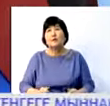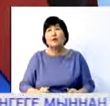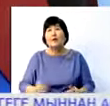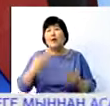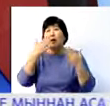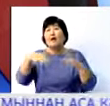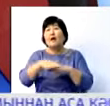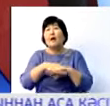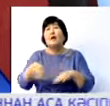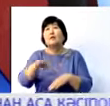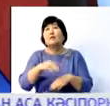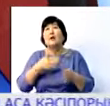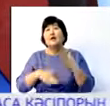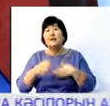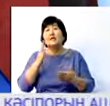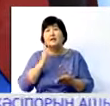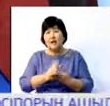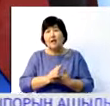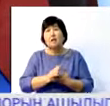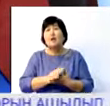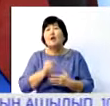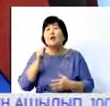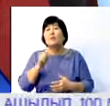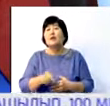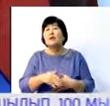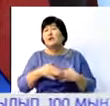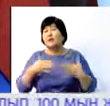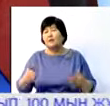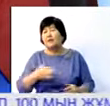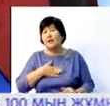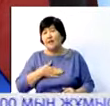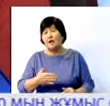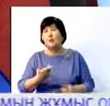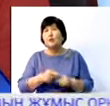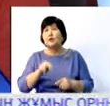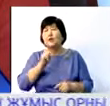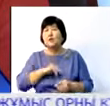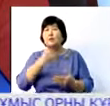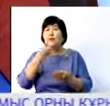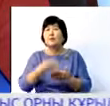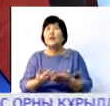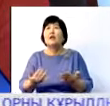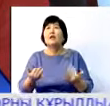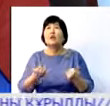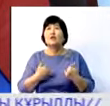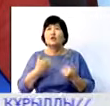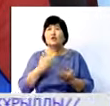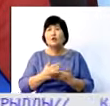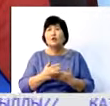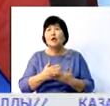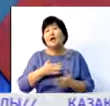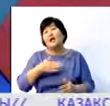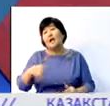Халқыма ырзамын, ризамын, мыңдай рахмет. Осы еңбекті бағалаған үшін